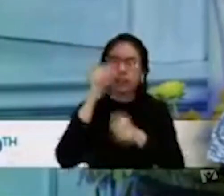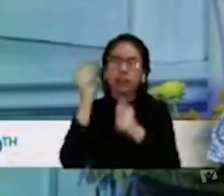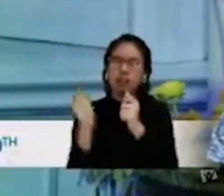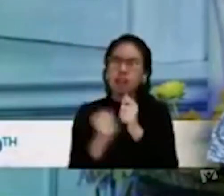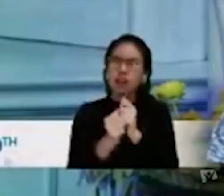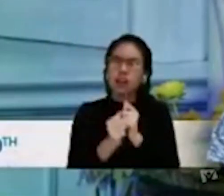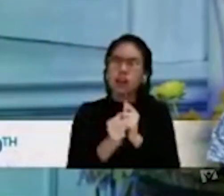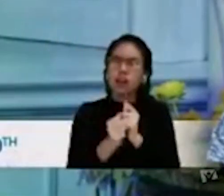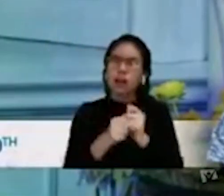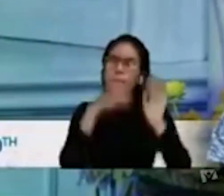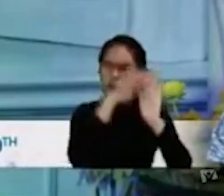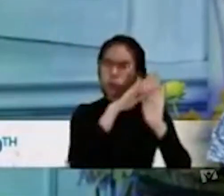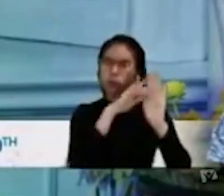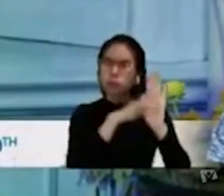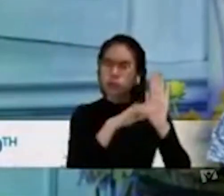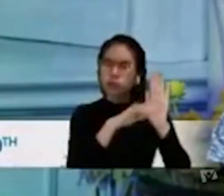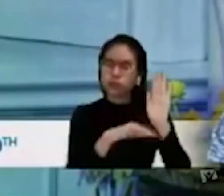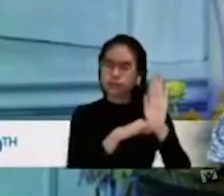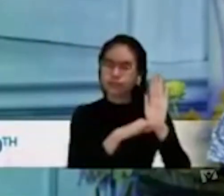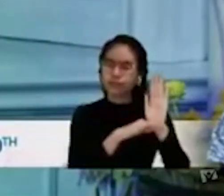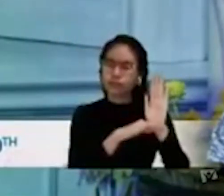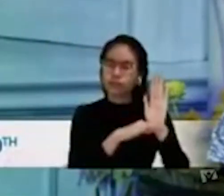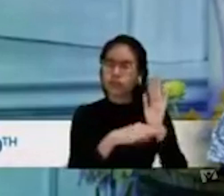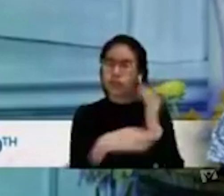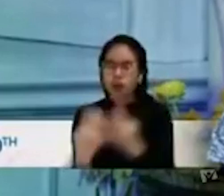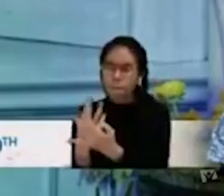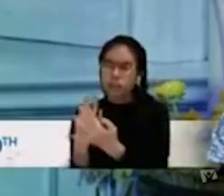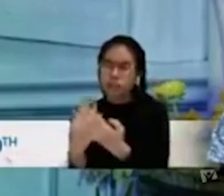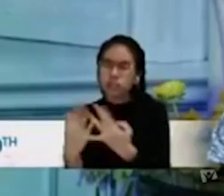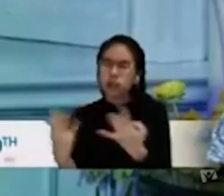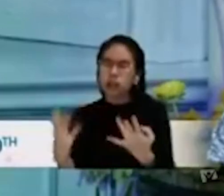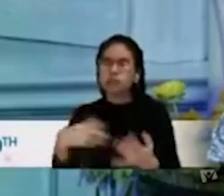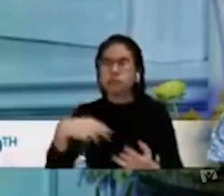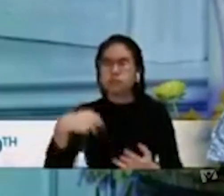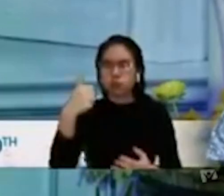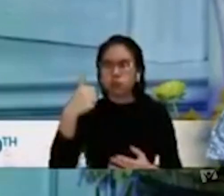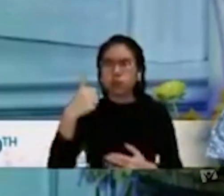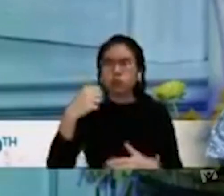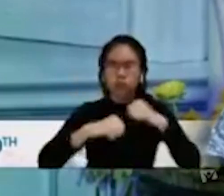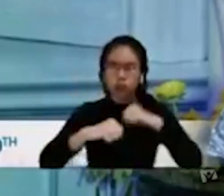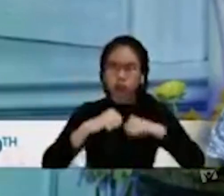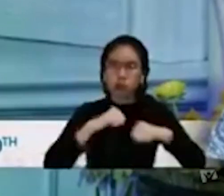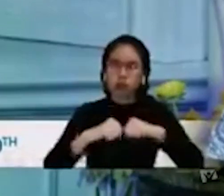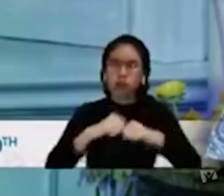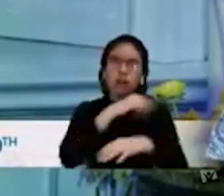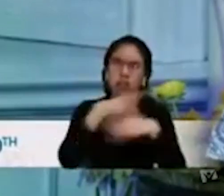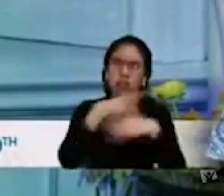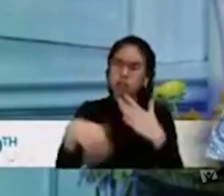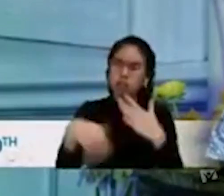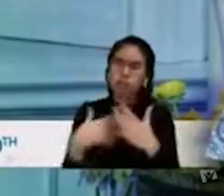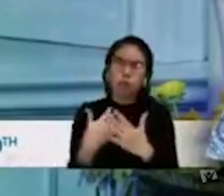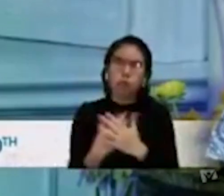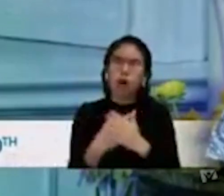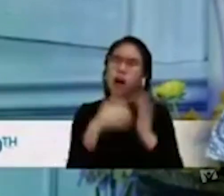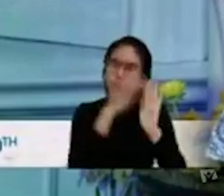dikeluarkan, masyarakat dapat melaksanakan semua aturan,